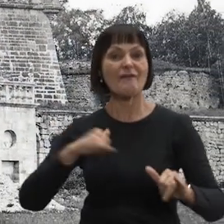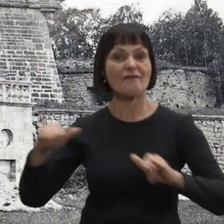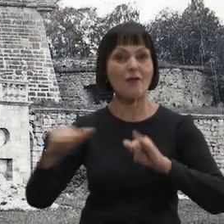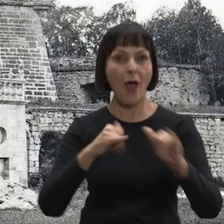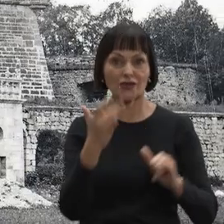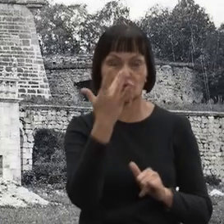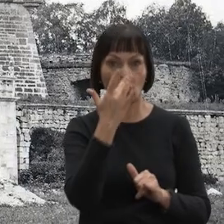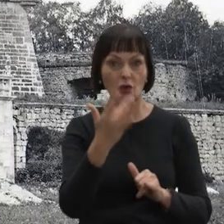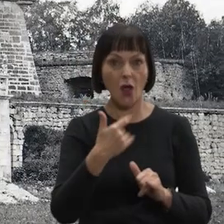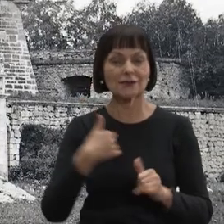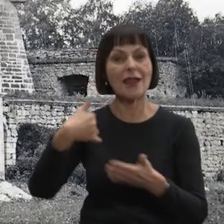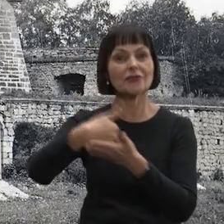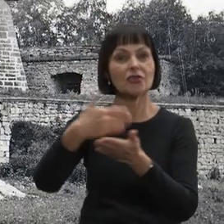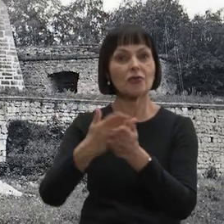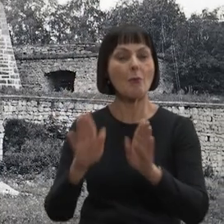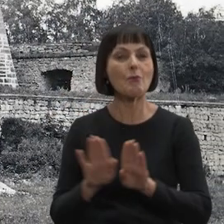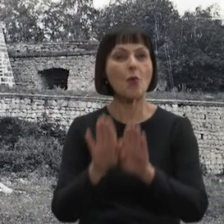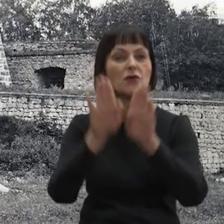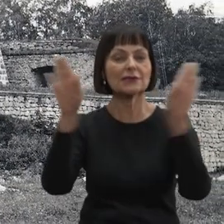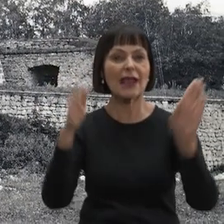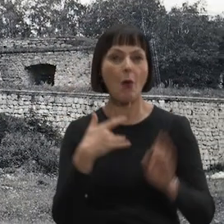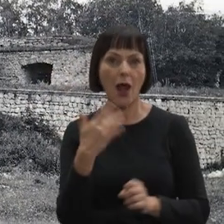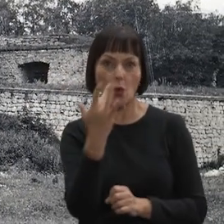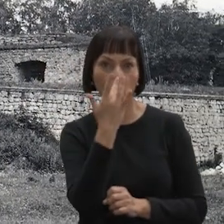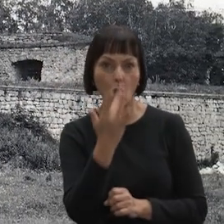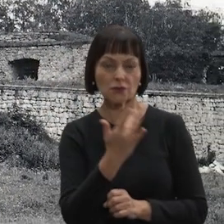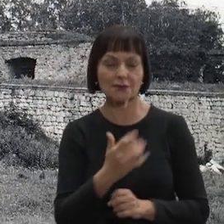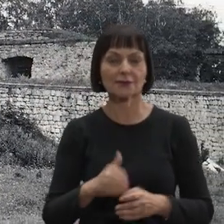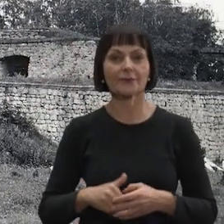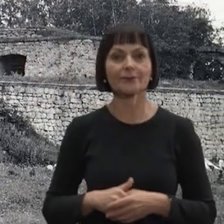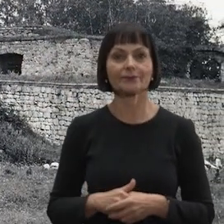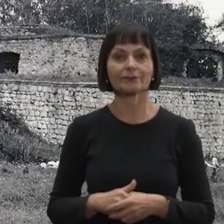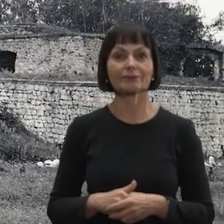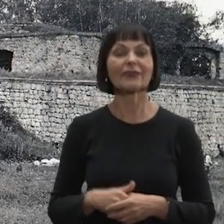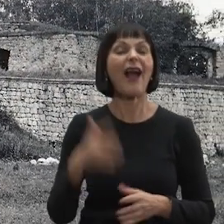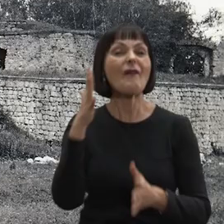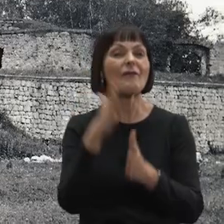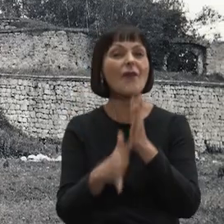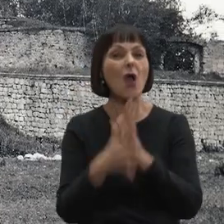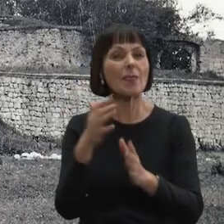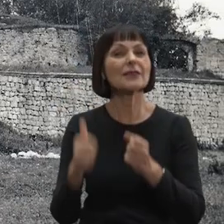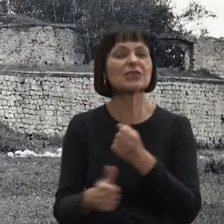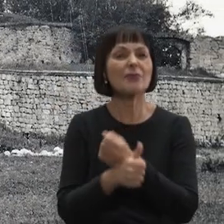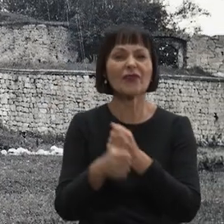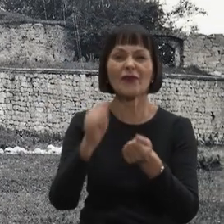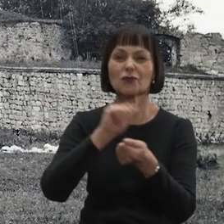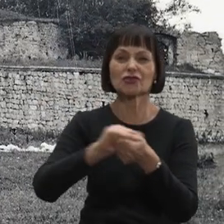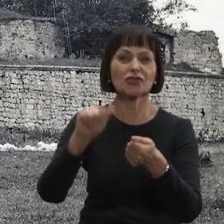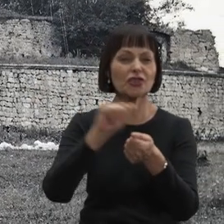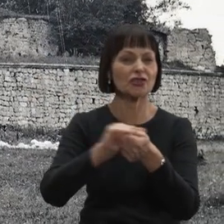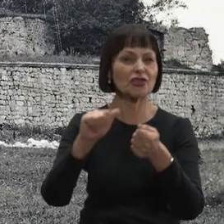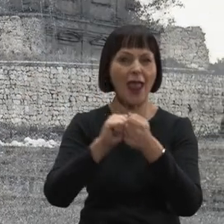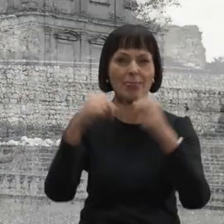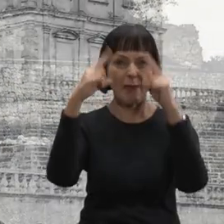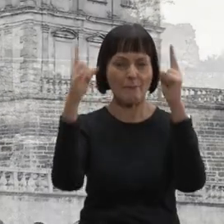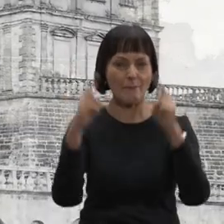władze, dzieląc zbiór między różne muzea Związku Sowieckiego. Działania wojenne przyczyniły się do dewastacji